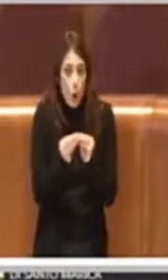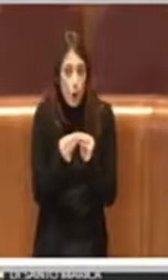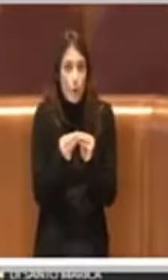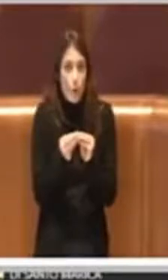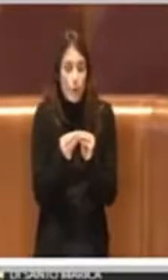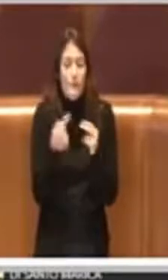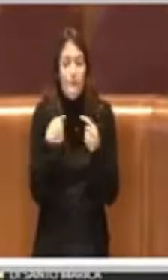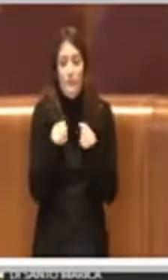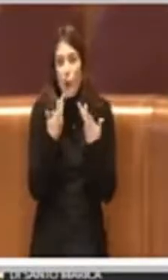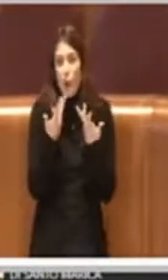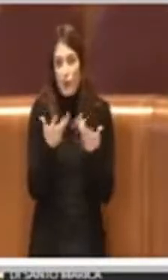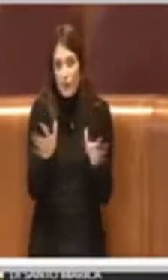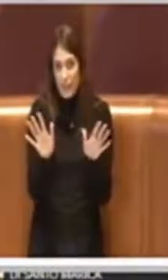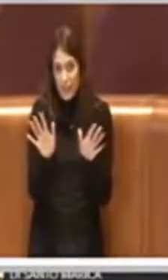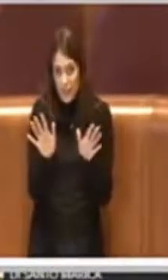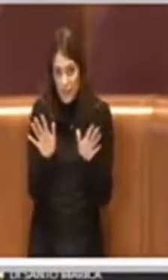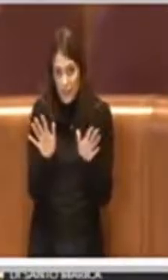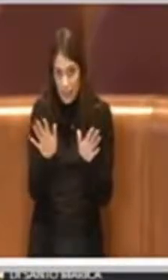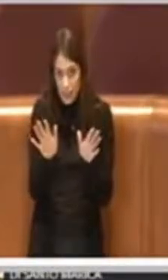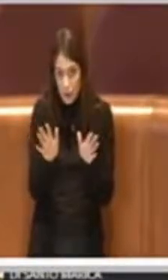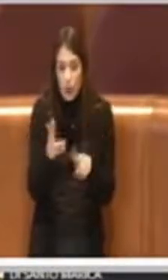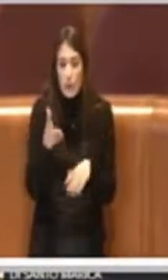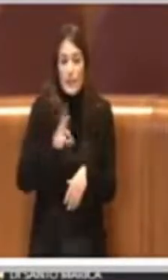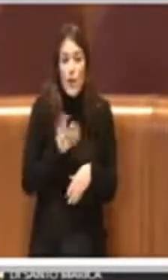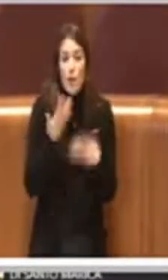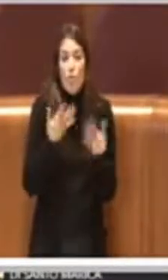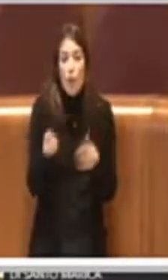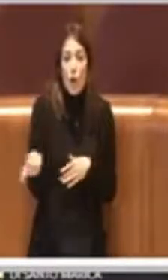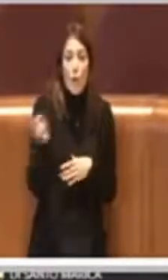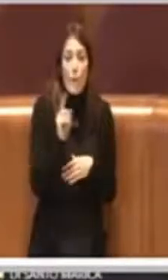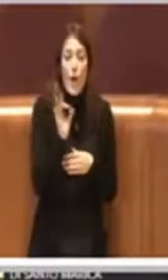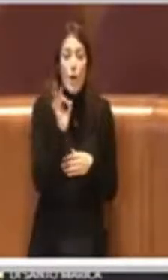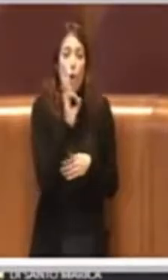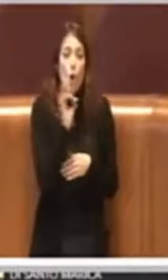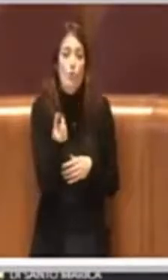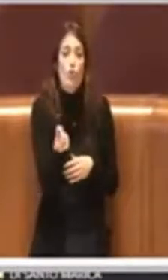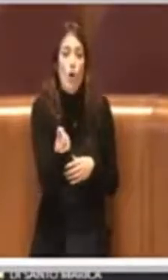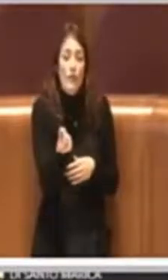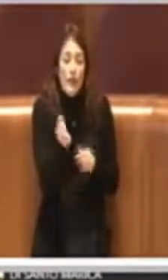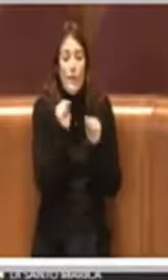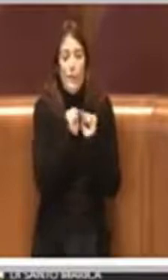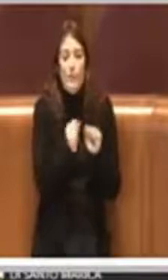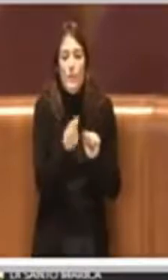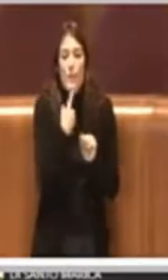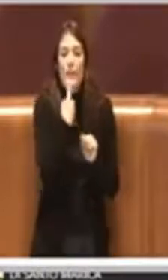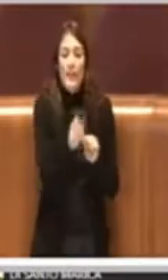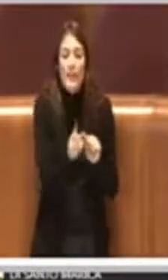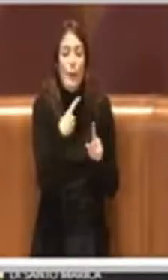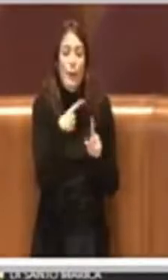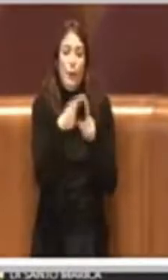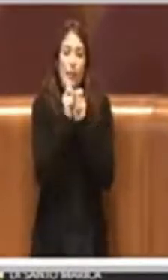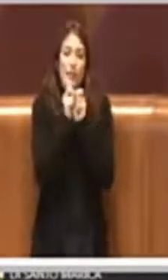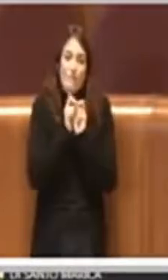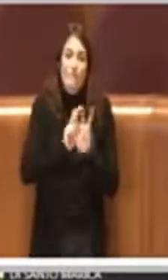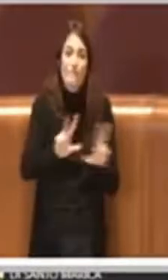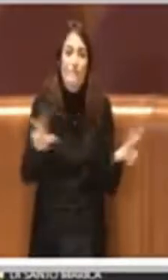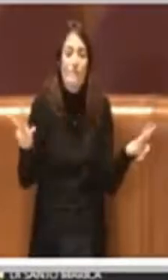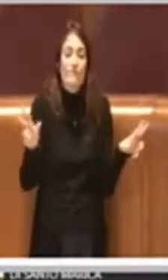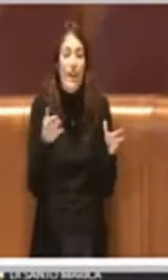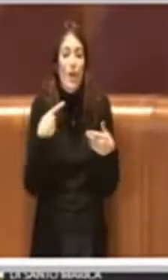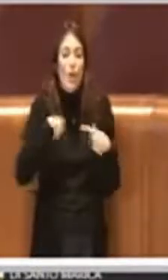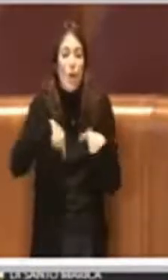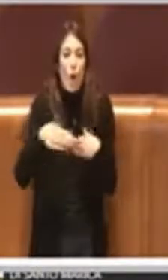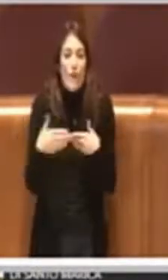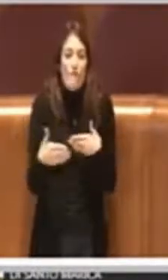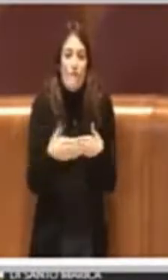mi auguro che già da domani o da giovedì potremo dare questo segnale di vicinanza alle attività